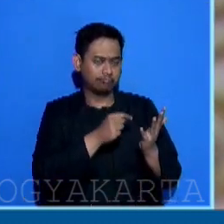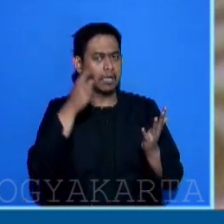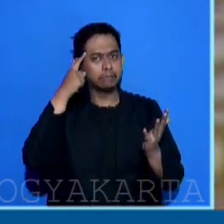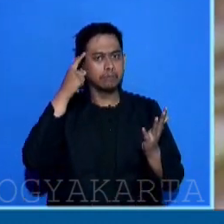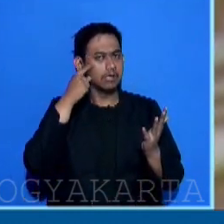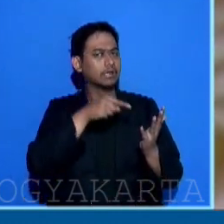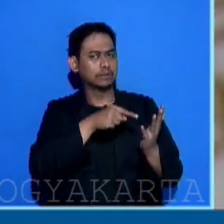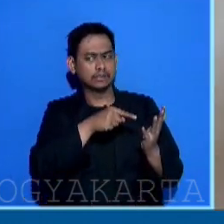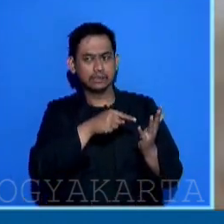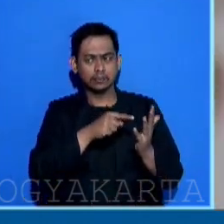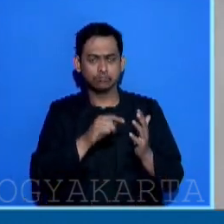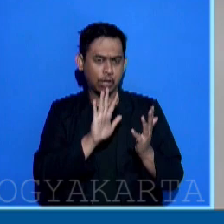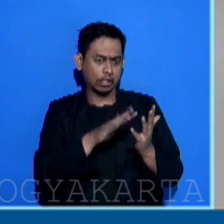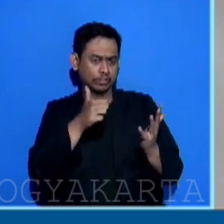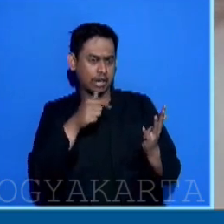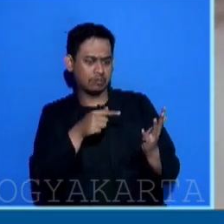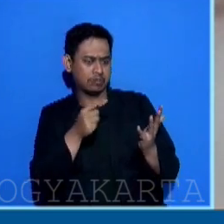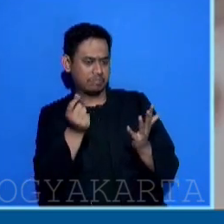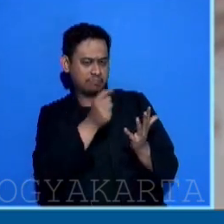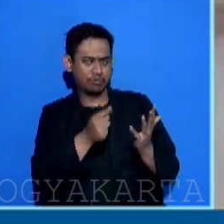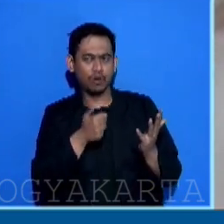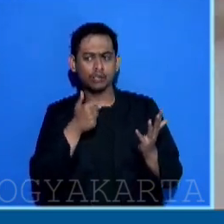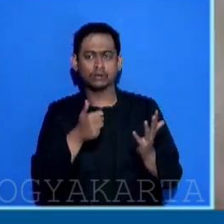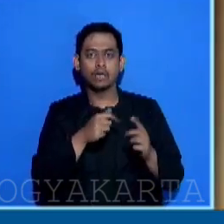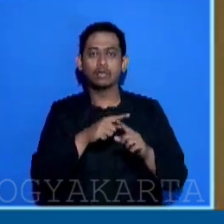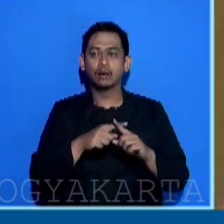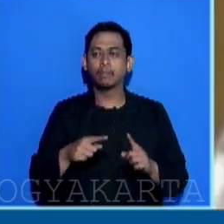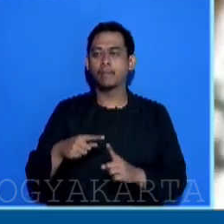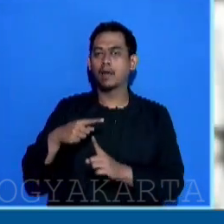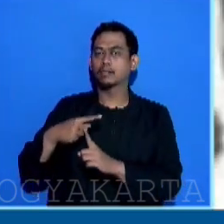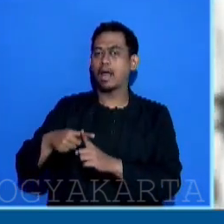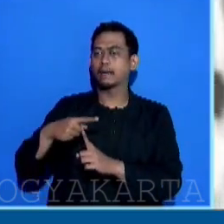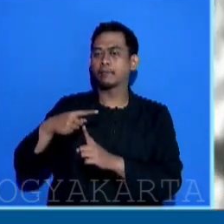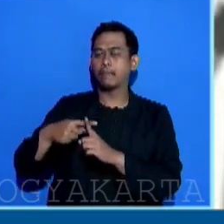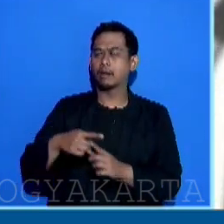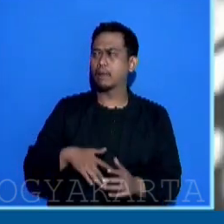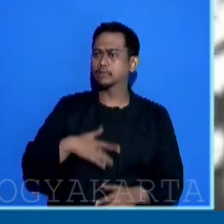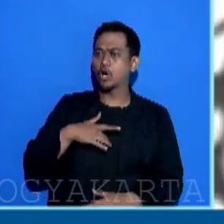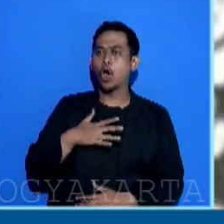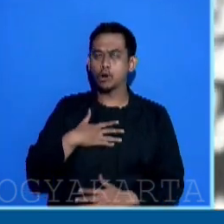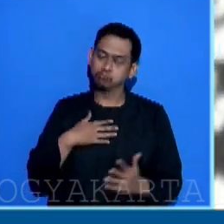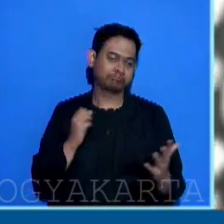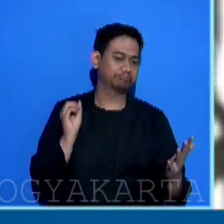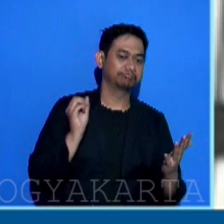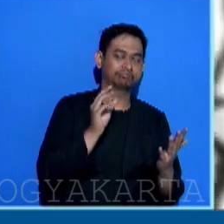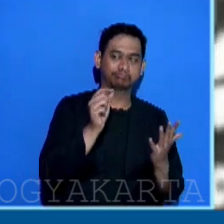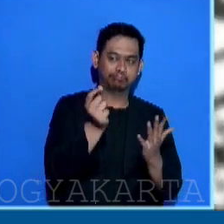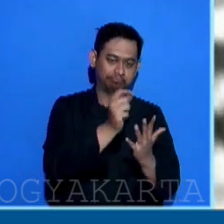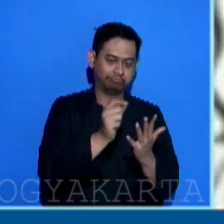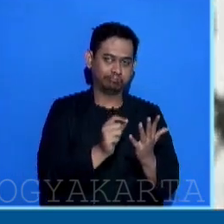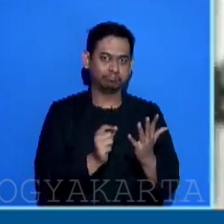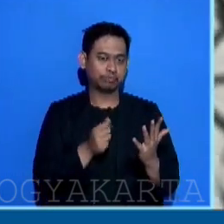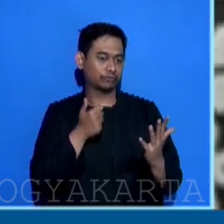setunggaling Asil karya seni arup anangingadosunggaling y seni ingkang dipun angkat saking asiling Cipta Roso Lan